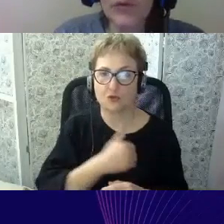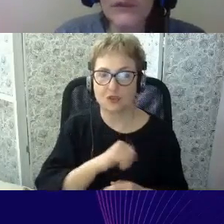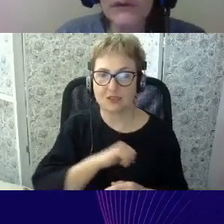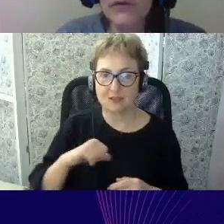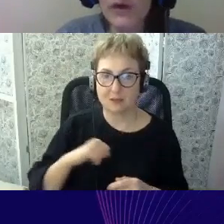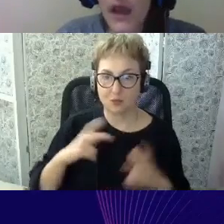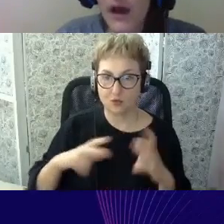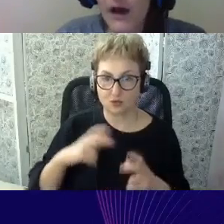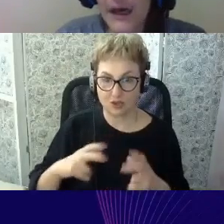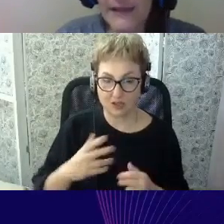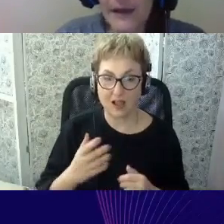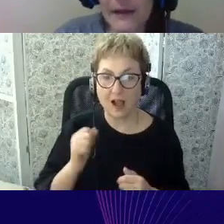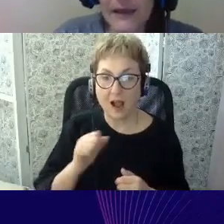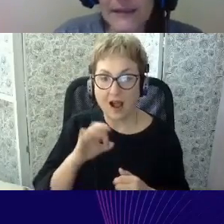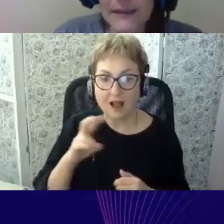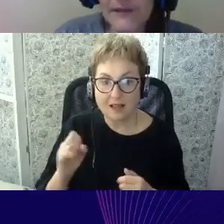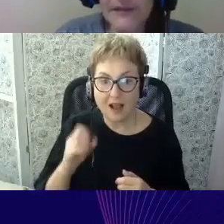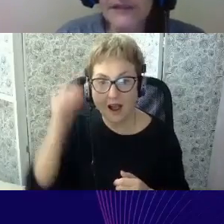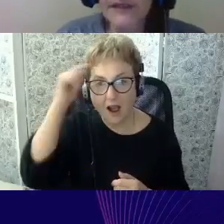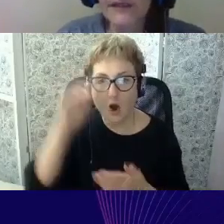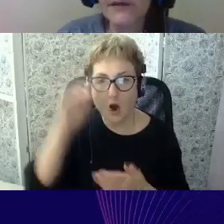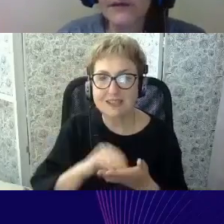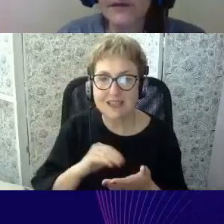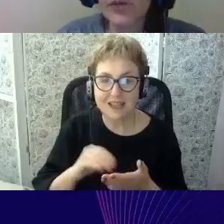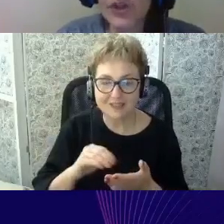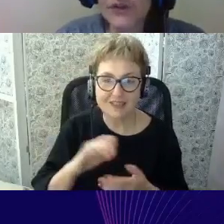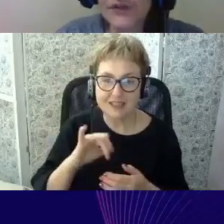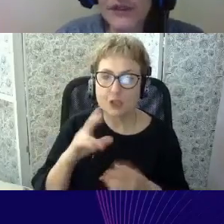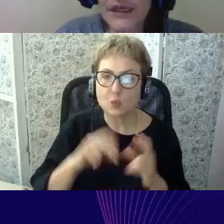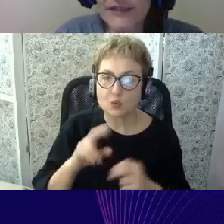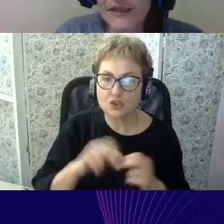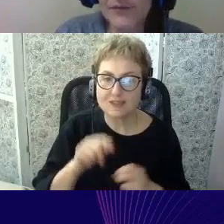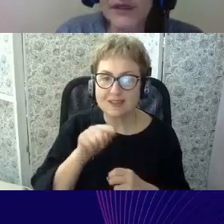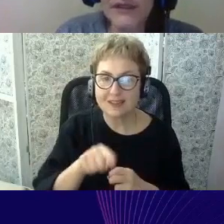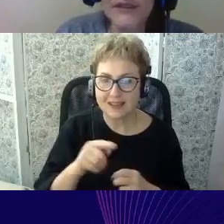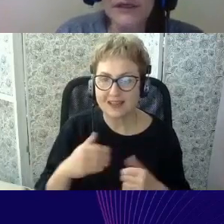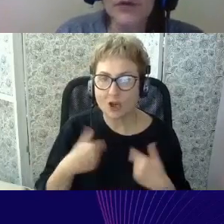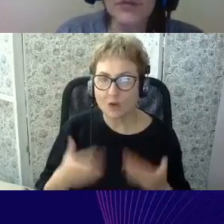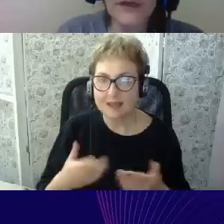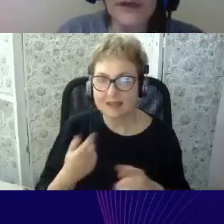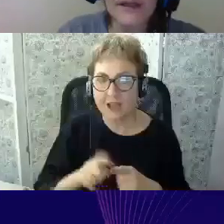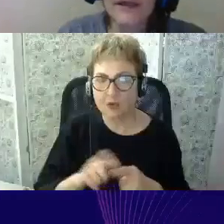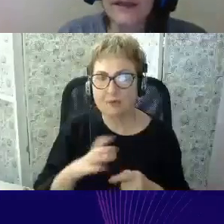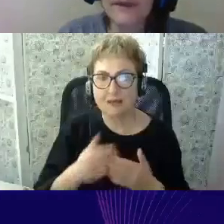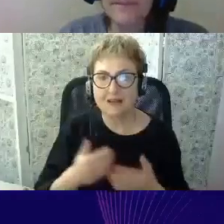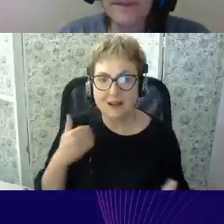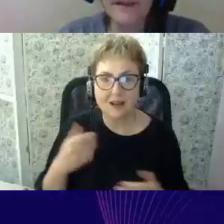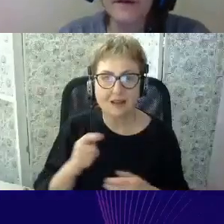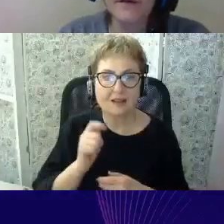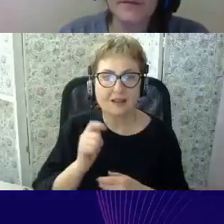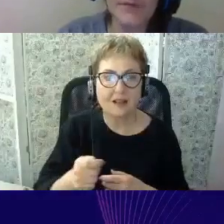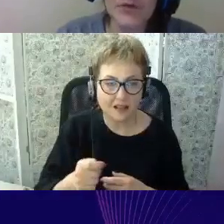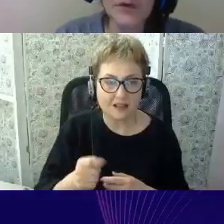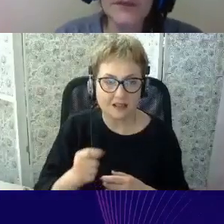самому студенту, она оценивается и учитывает те рекомендации, которые были ранее даны